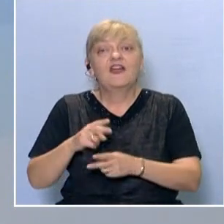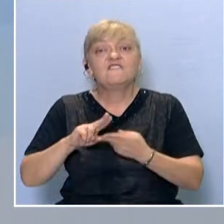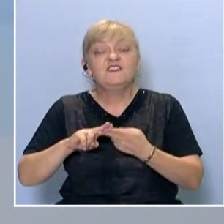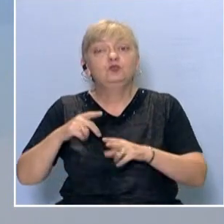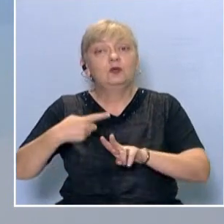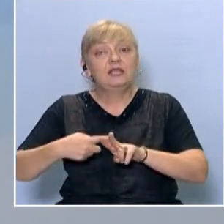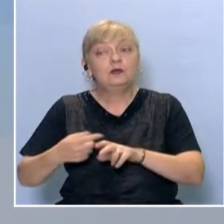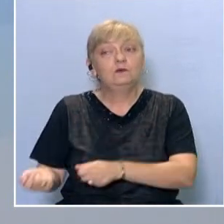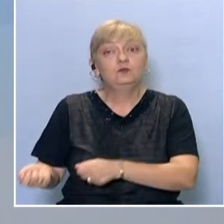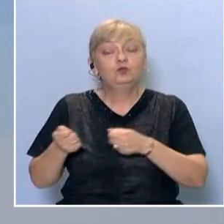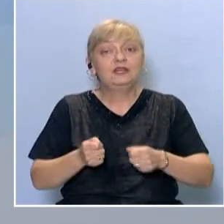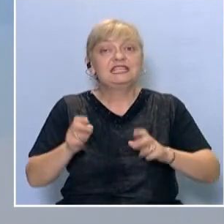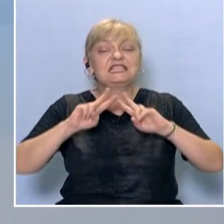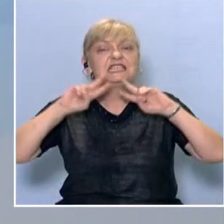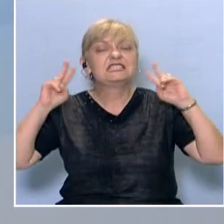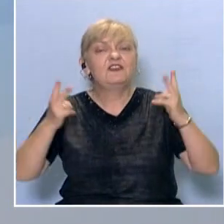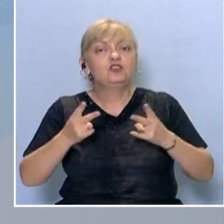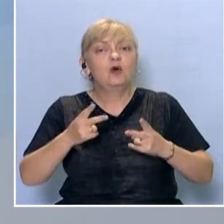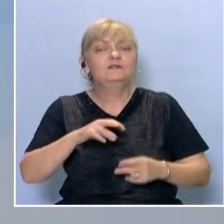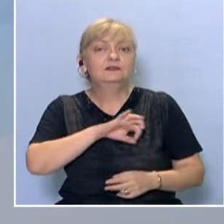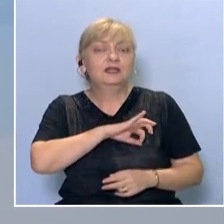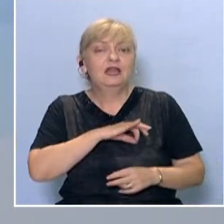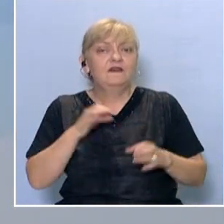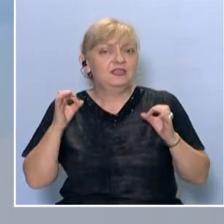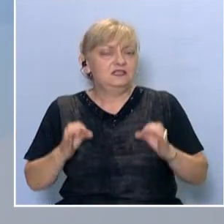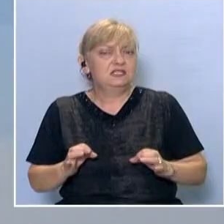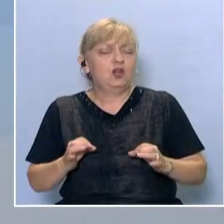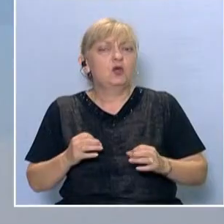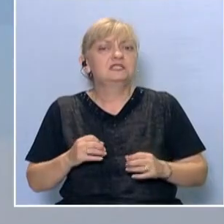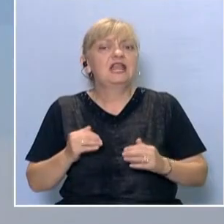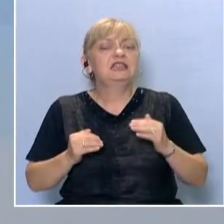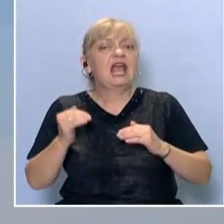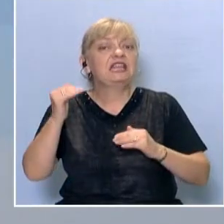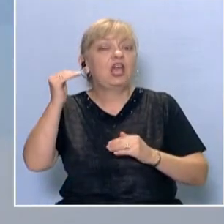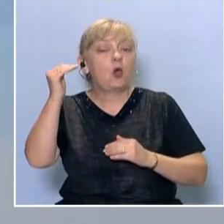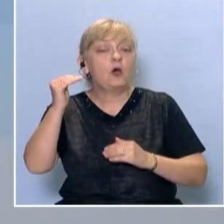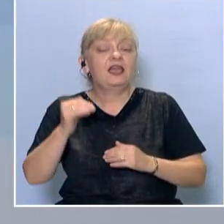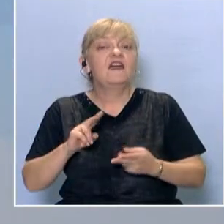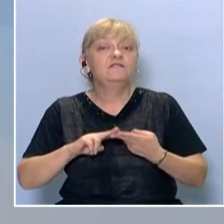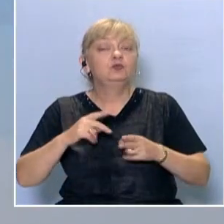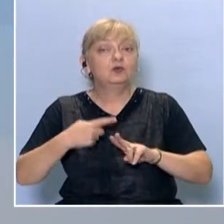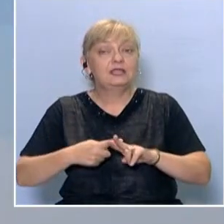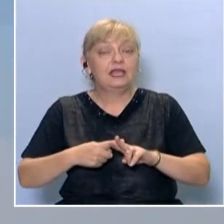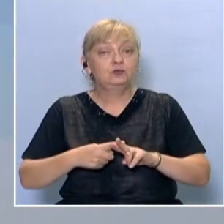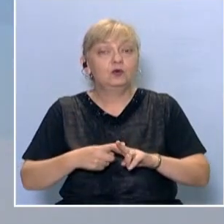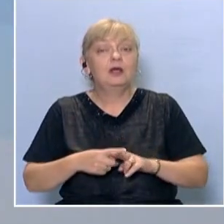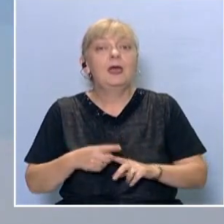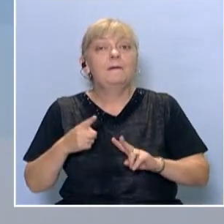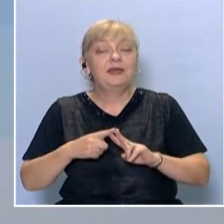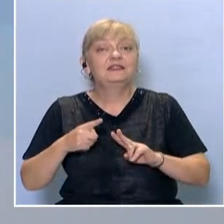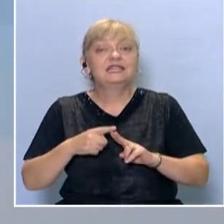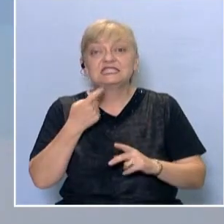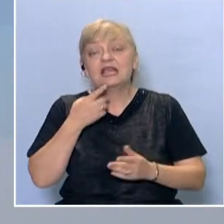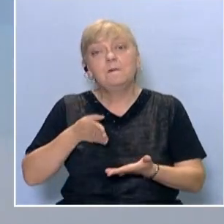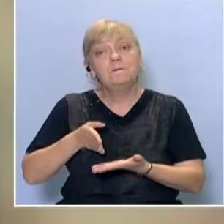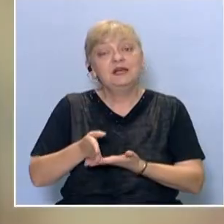във Варна световната титла в най-сериозната категория. Виктор Ненков и треньорът Петър Петров за пътя към